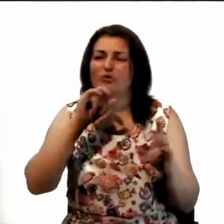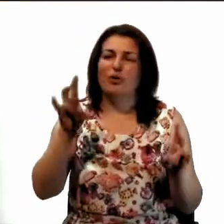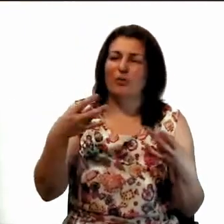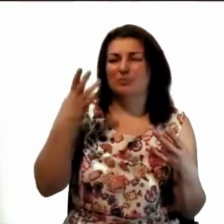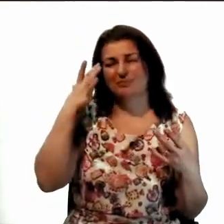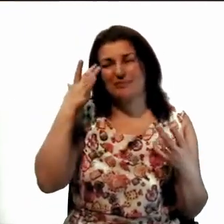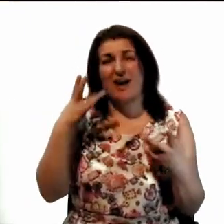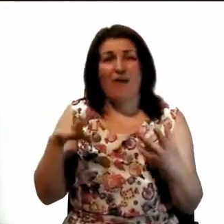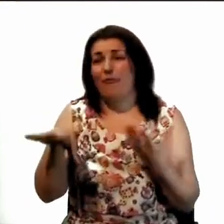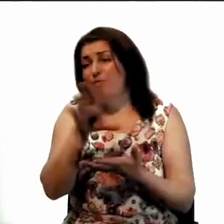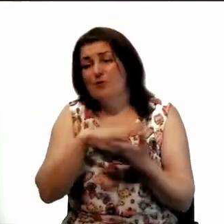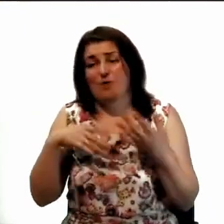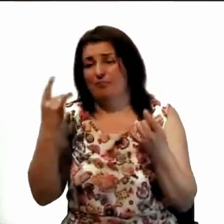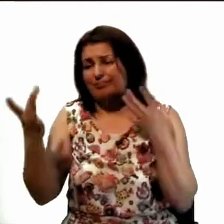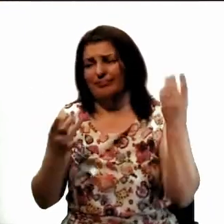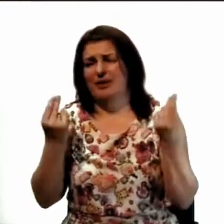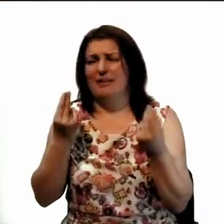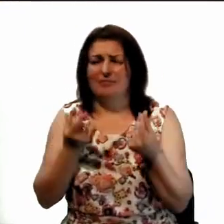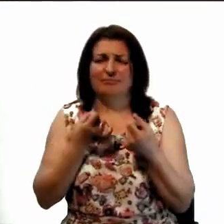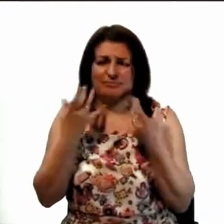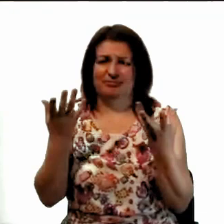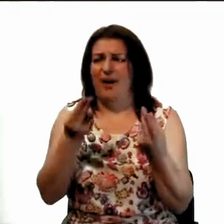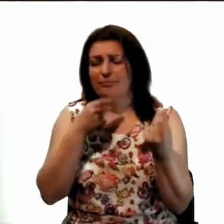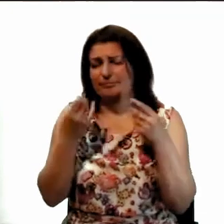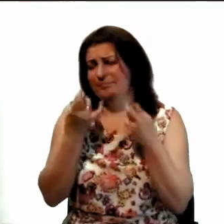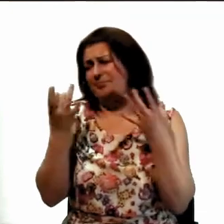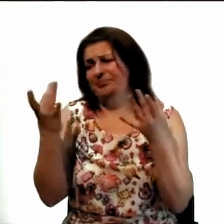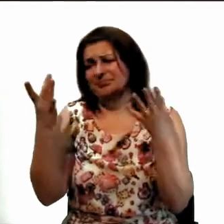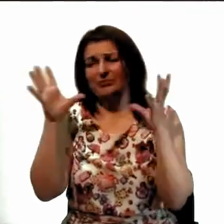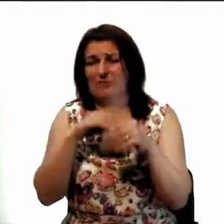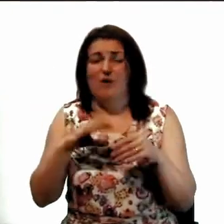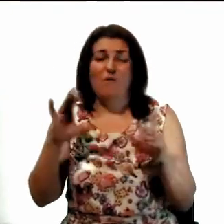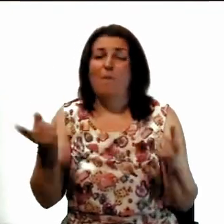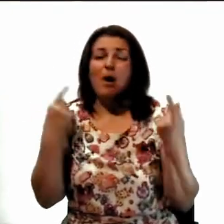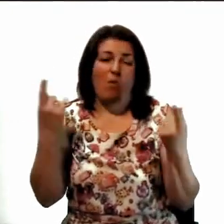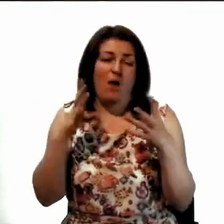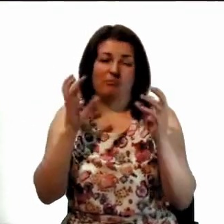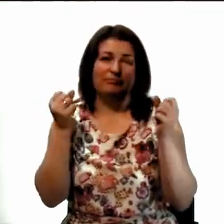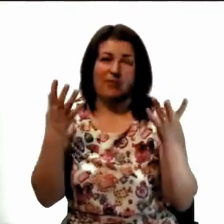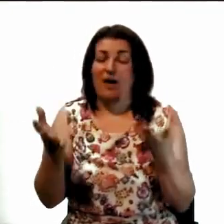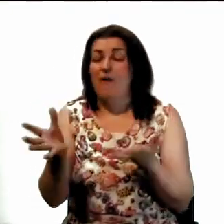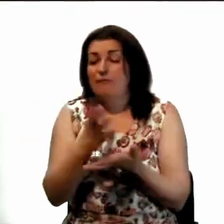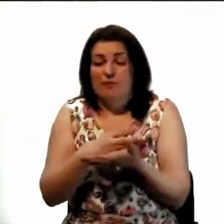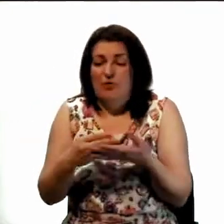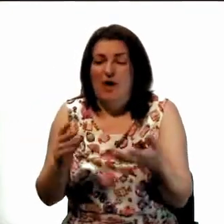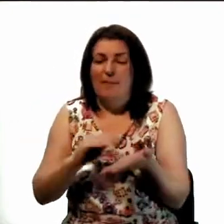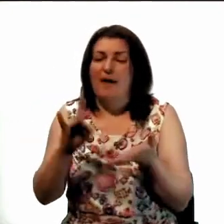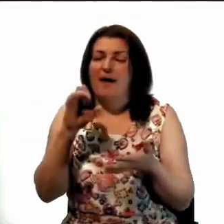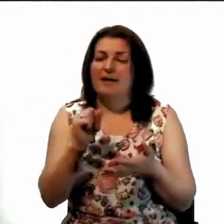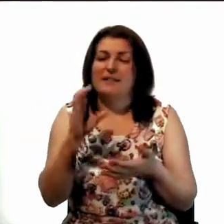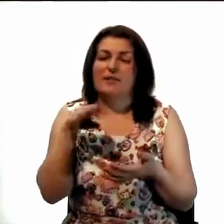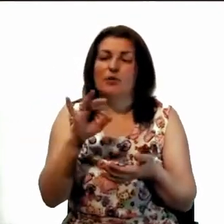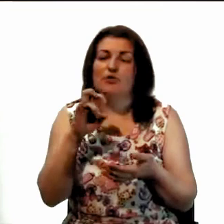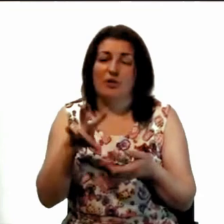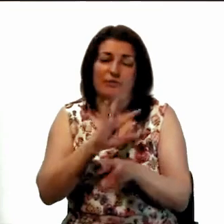клубах. Все пропил, все проел, все прогулял. Расточил. Писание говорит,